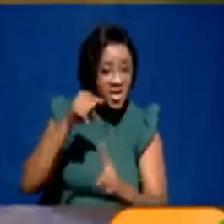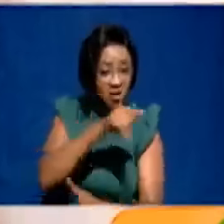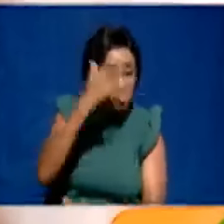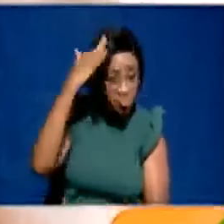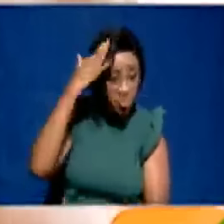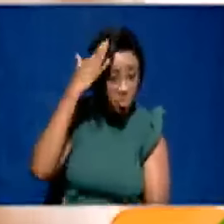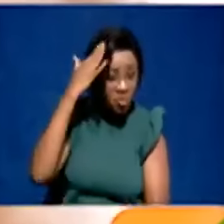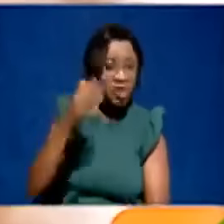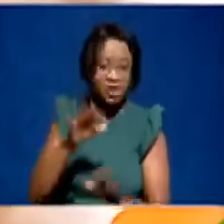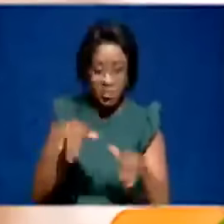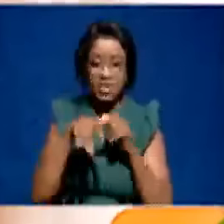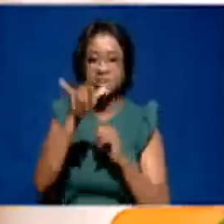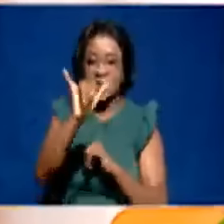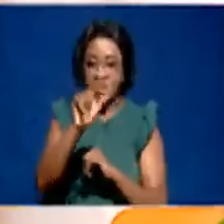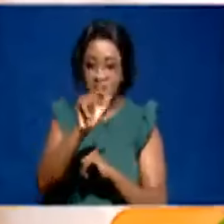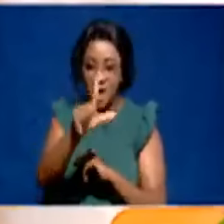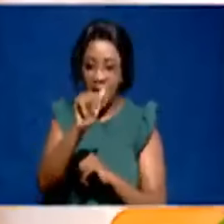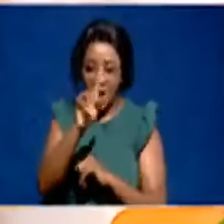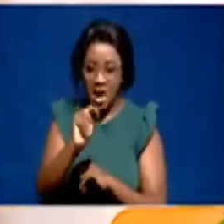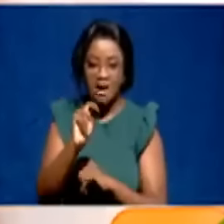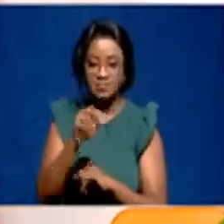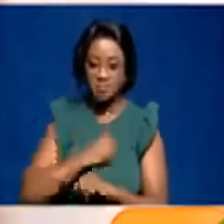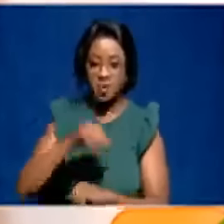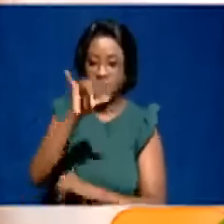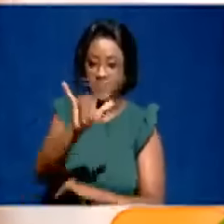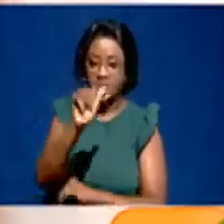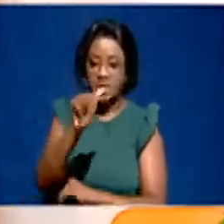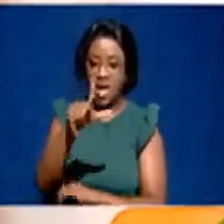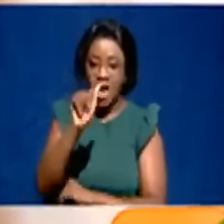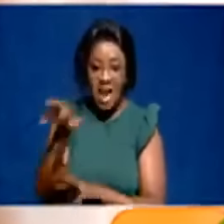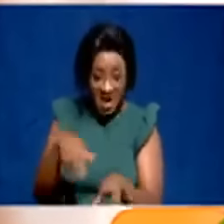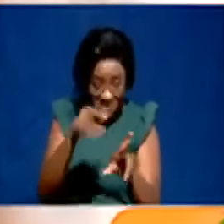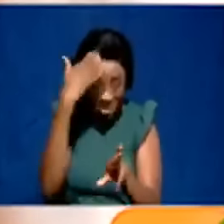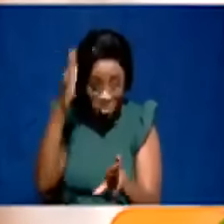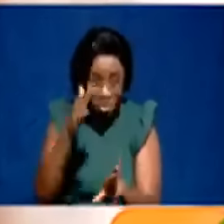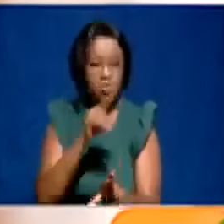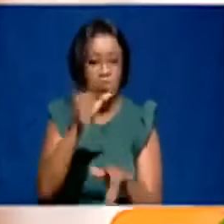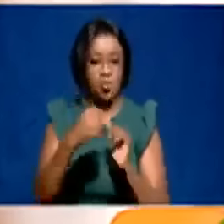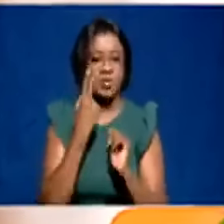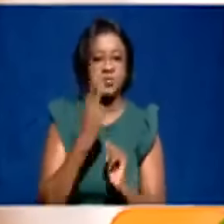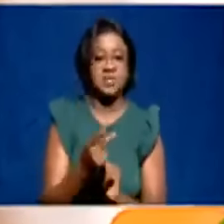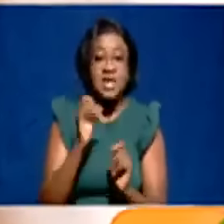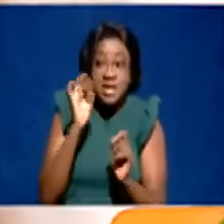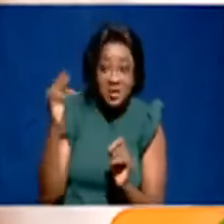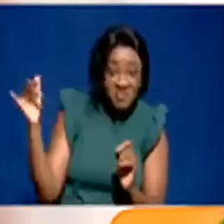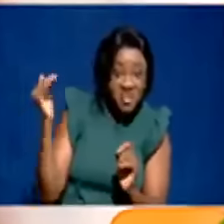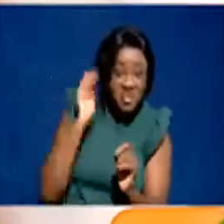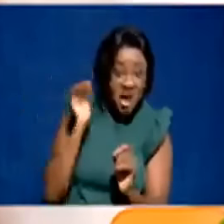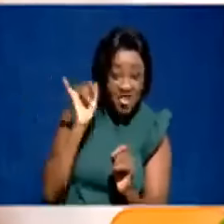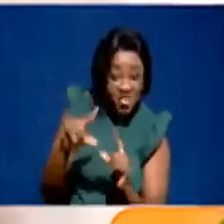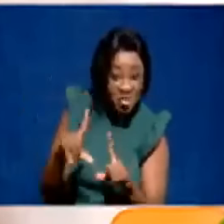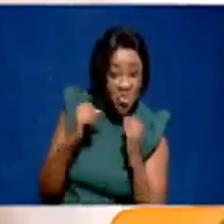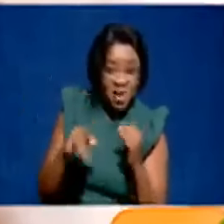kuniko, utajua yana. Ukisikia mambo kama hiyo kwa sababu wewe ni mzee, utastuka na utanyamaza, kwa